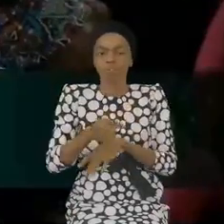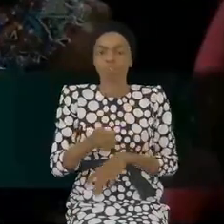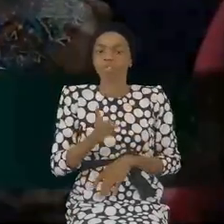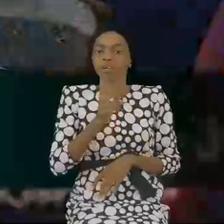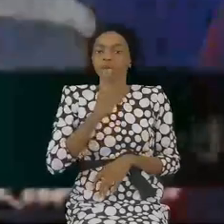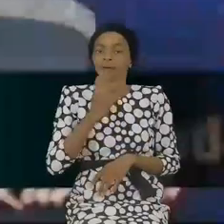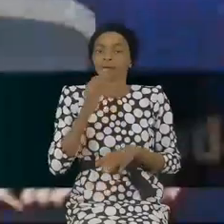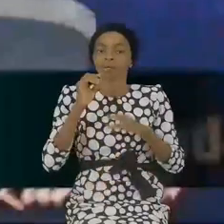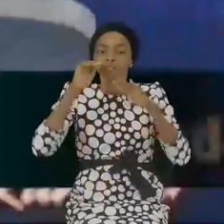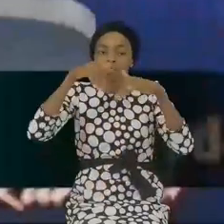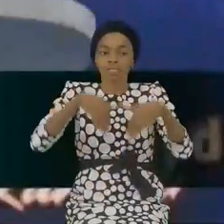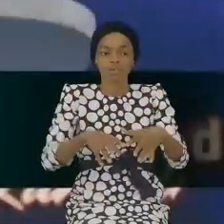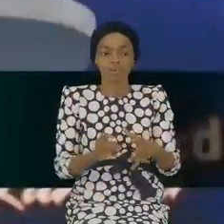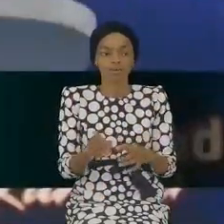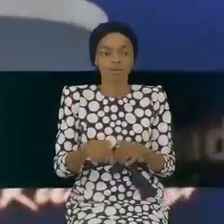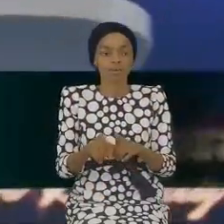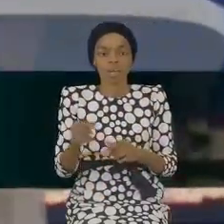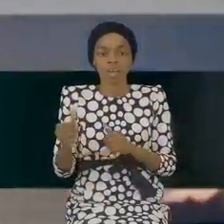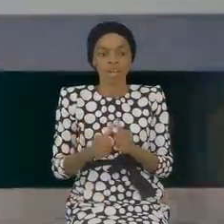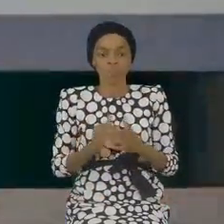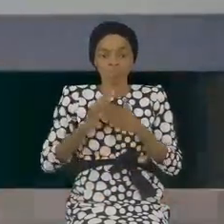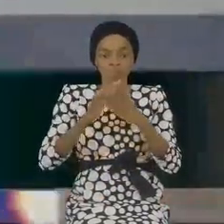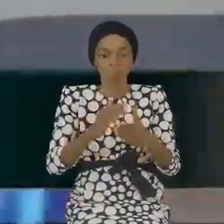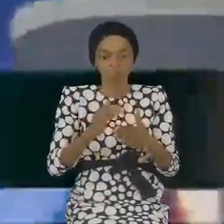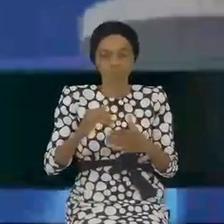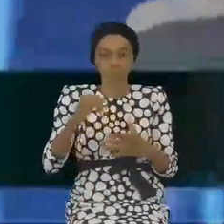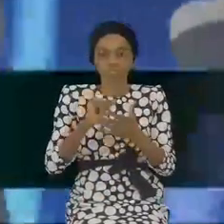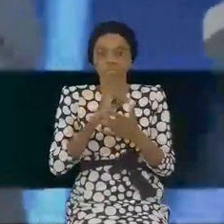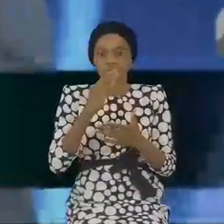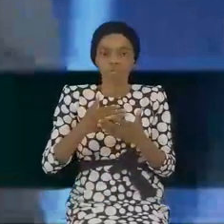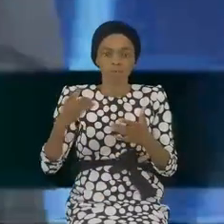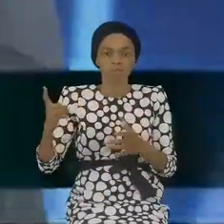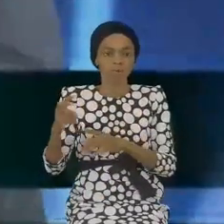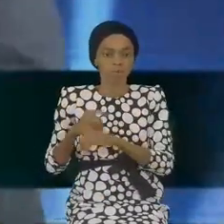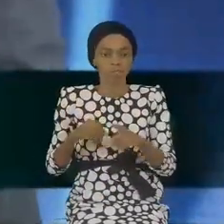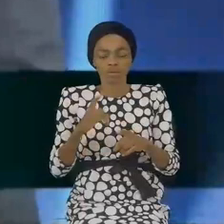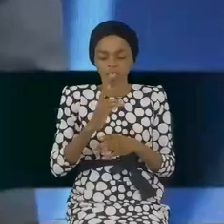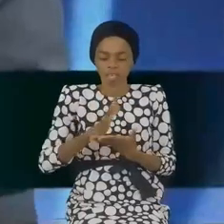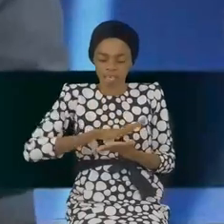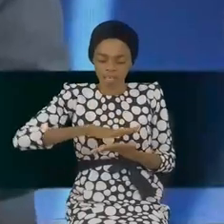Il menaça la mer, tous les obstacles devant, il a tout balayé devant eux,